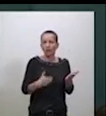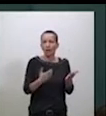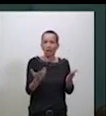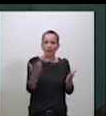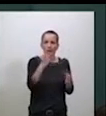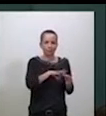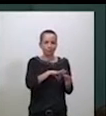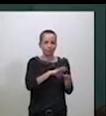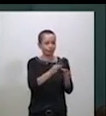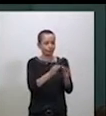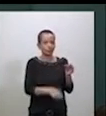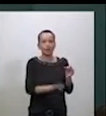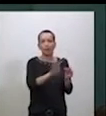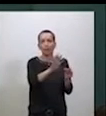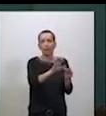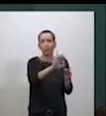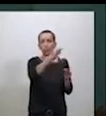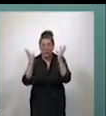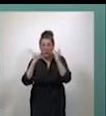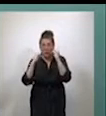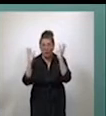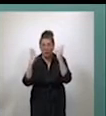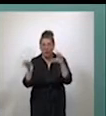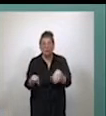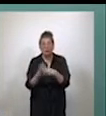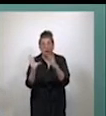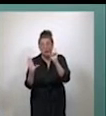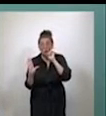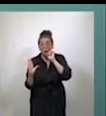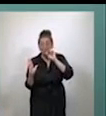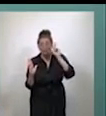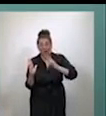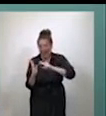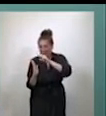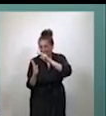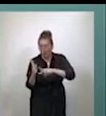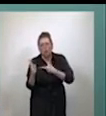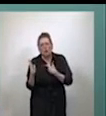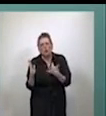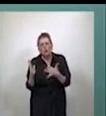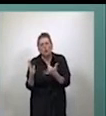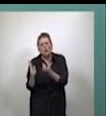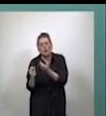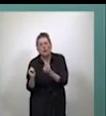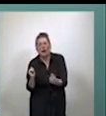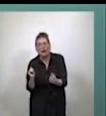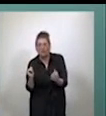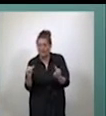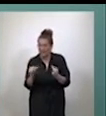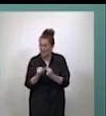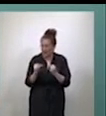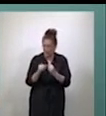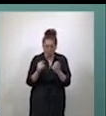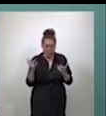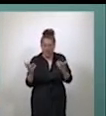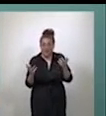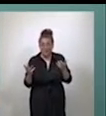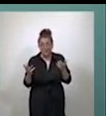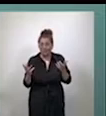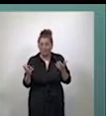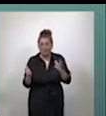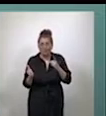résultat net au CCAS de Bordeaux. Les faits sont graves et donc nous avons vraiment littéralement trouvé